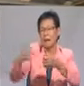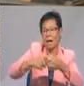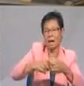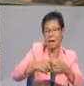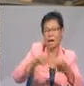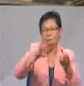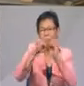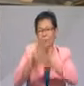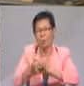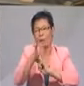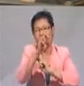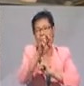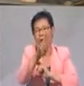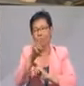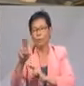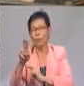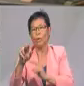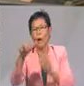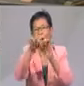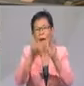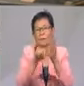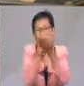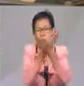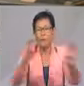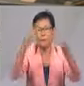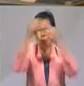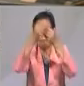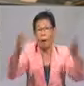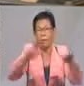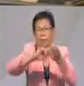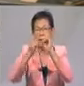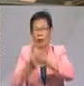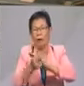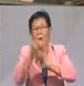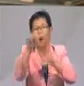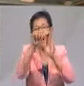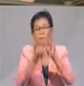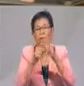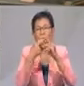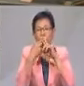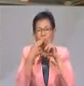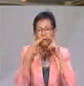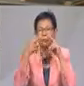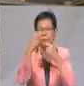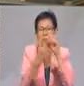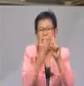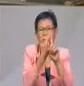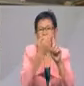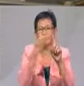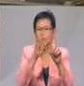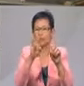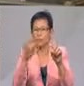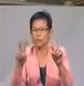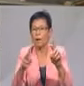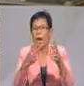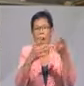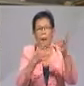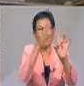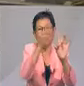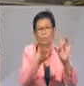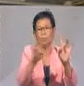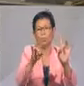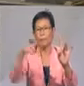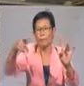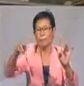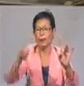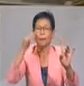status penggubalan RUU Akta Kebebasan Maklumat bagi menggantikan Akta Rahsia Rasmi 1972. 18 Julai lepas, Perdana